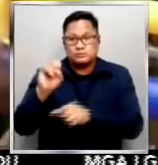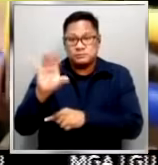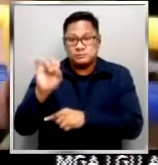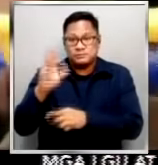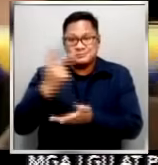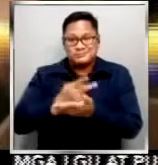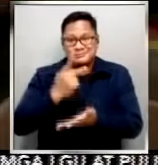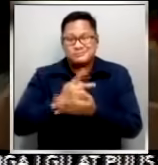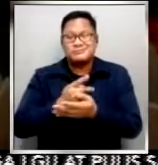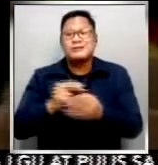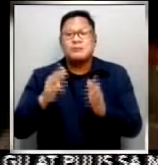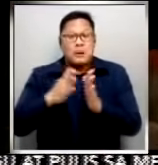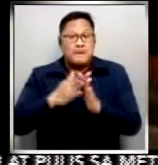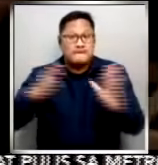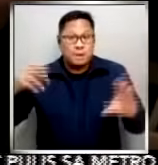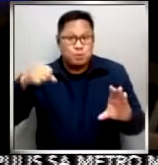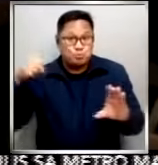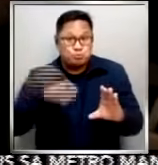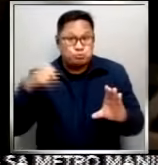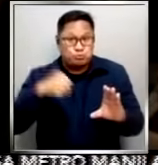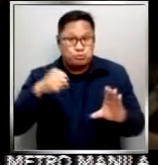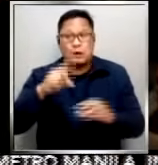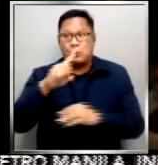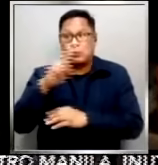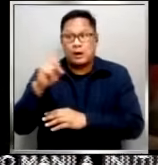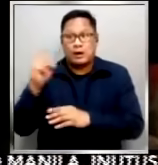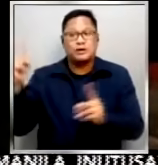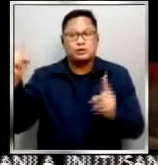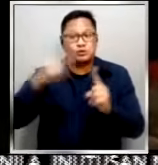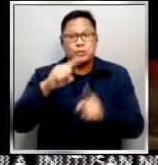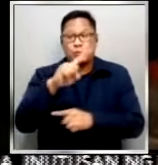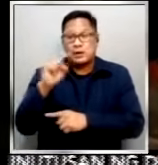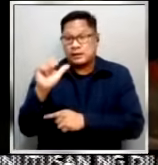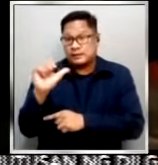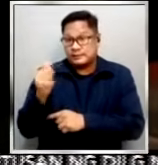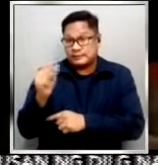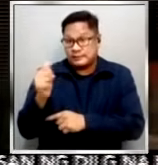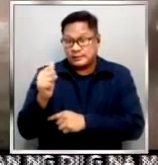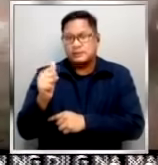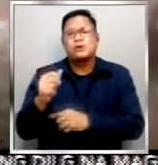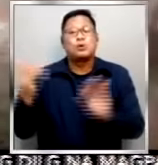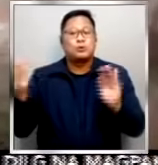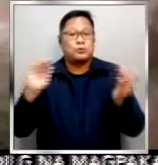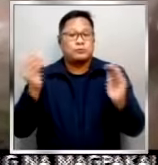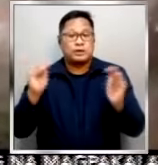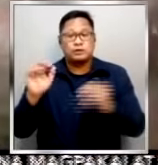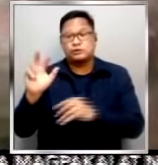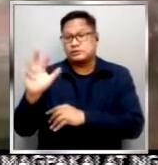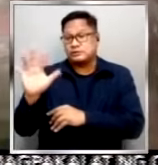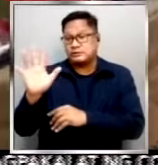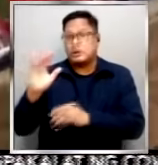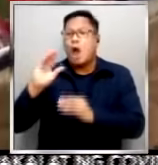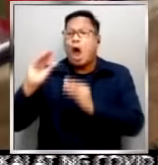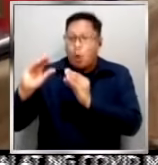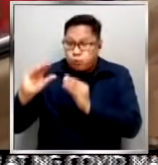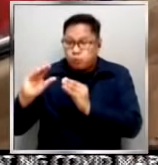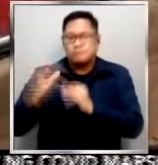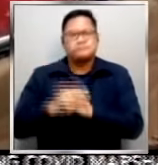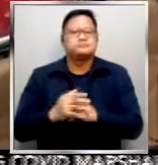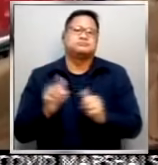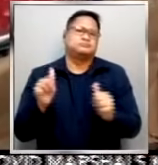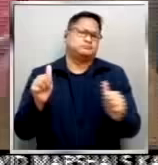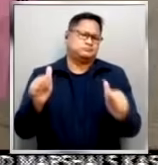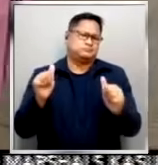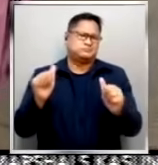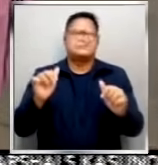dibomba, 100 hanggang 110 pesos kumpara sa 35 pesos na diihip. Pero di bali na raw mapagastos basta ligtas